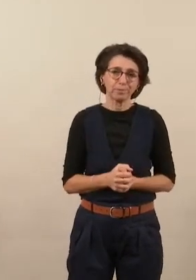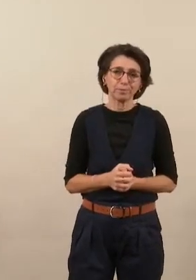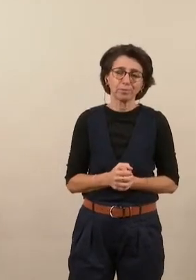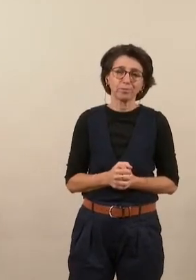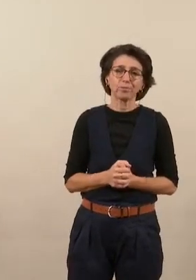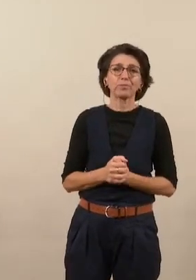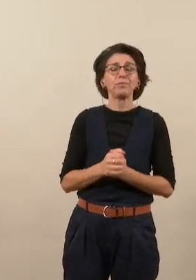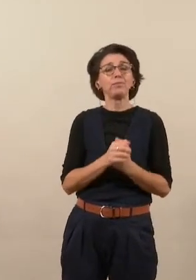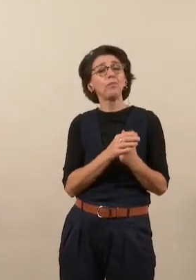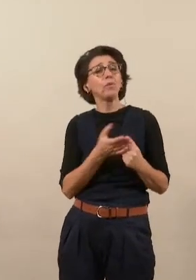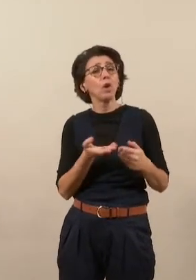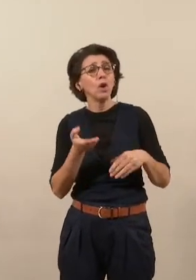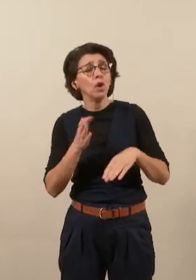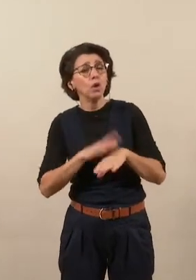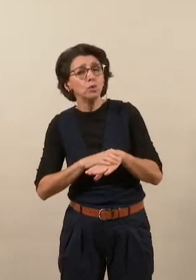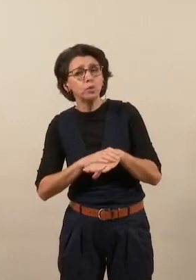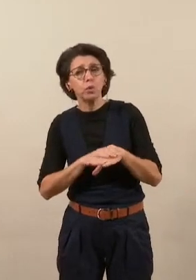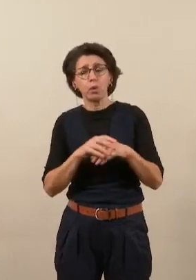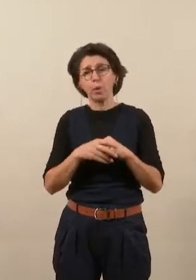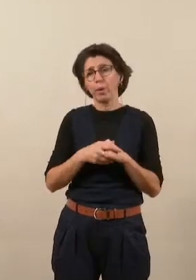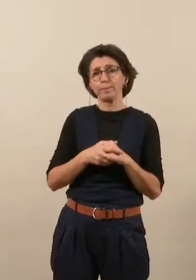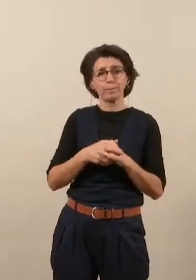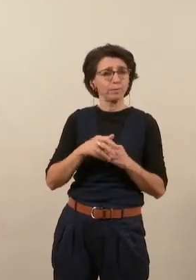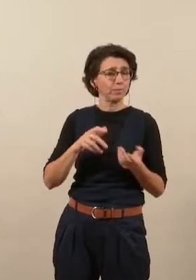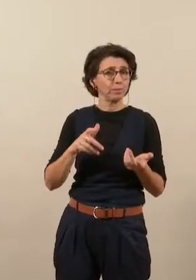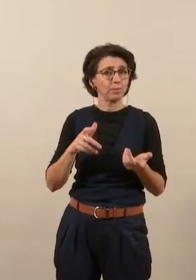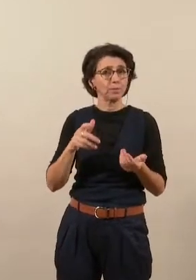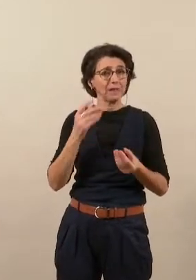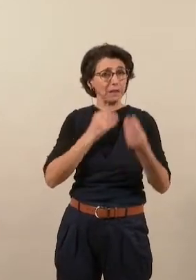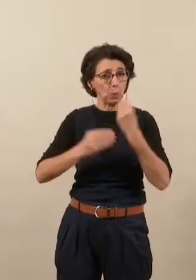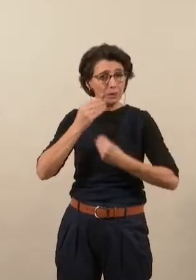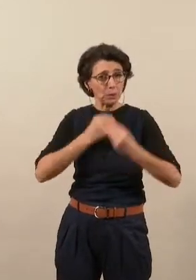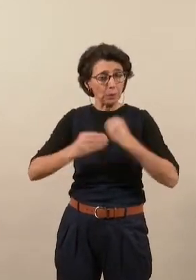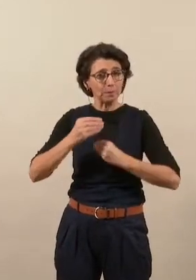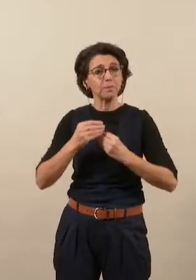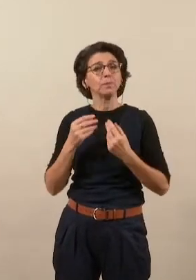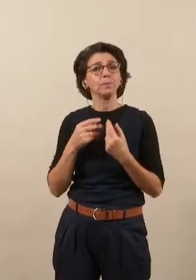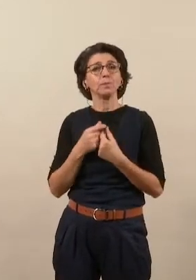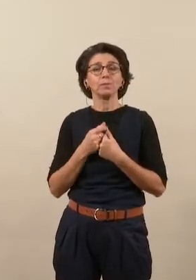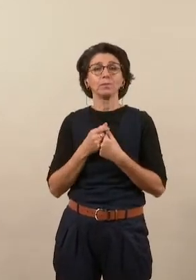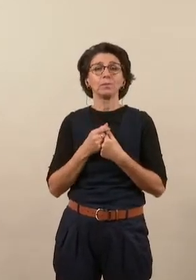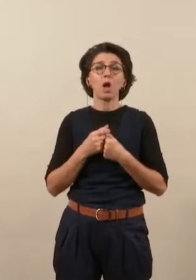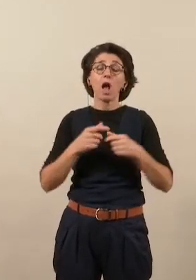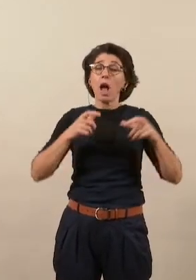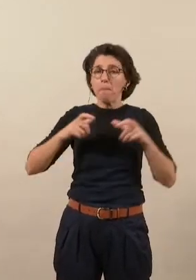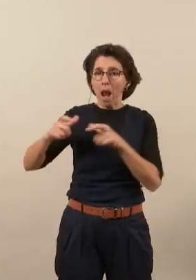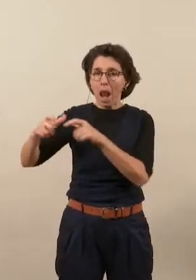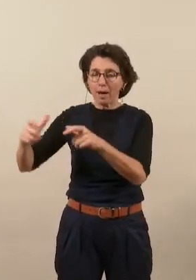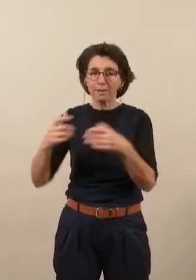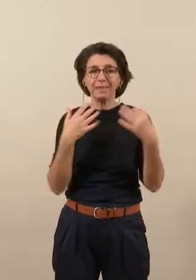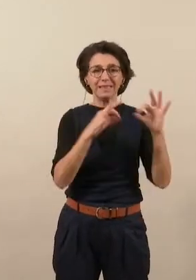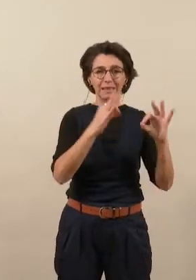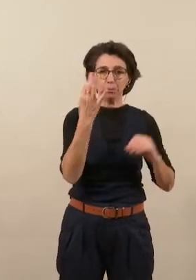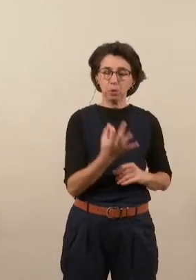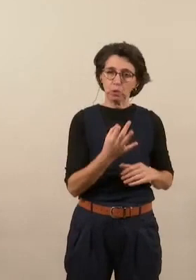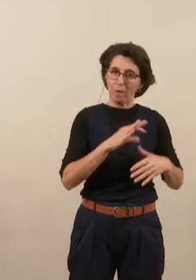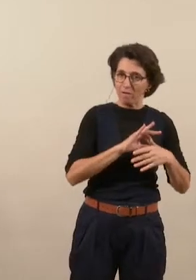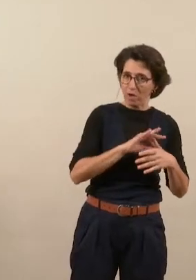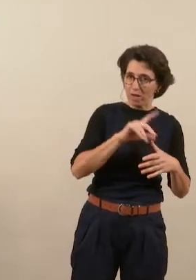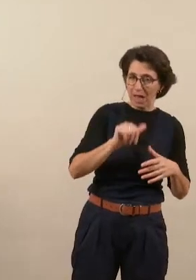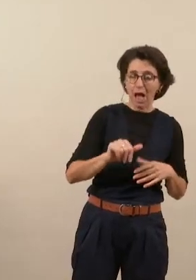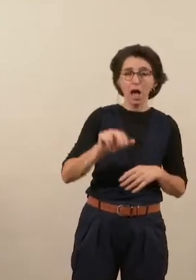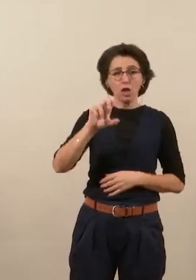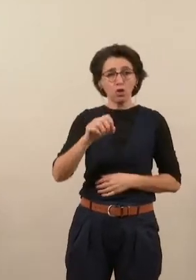du public, où ont été servis 10% de plats carnés, 30% de végétariens